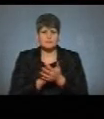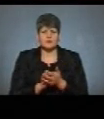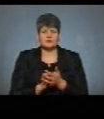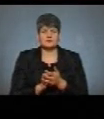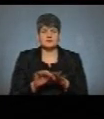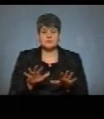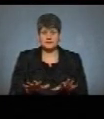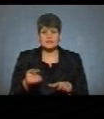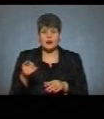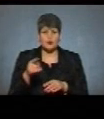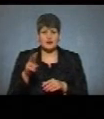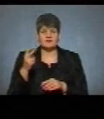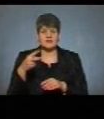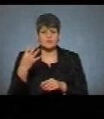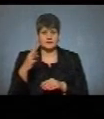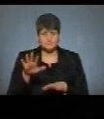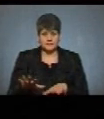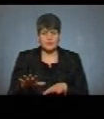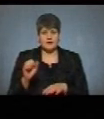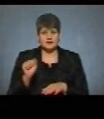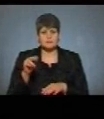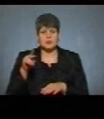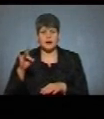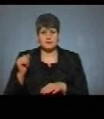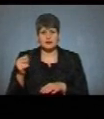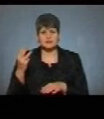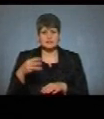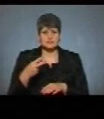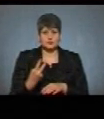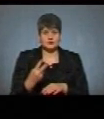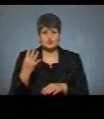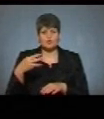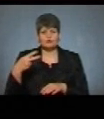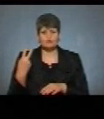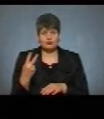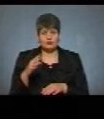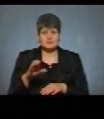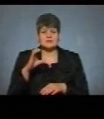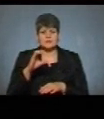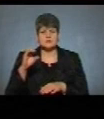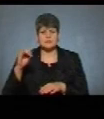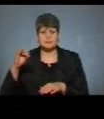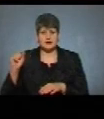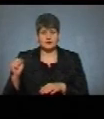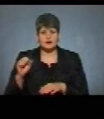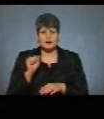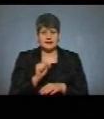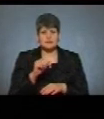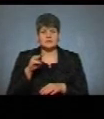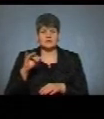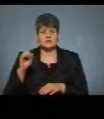Дмитро Підручний на 24-му місці, Артем Прима на 32-му, на 42-му місці Сергій Семенов та Артем Тищенко